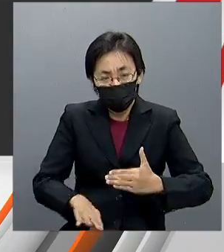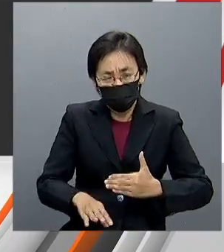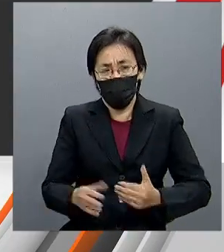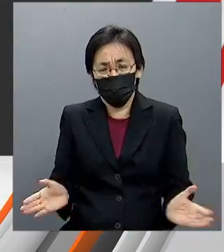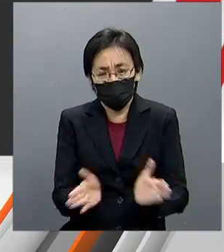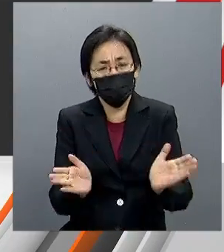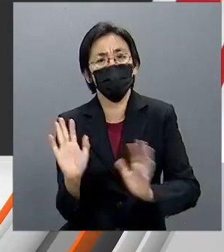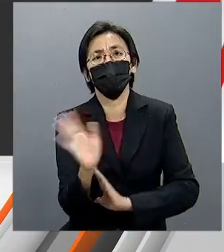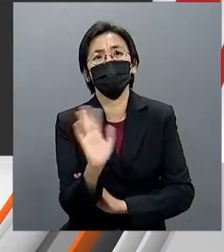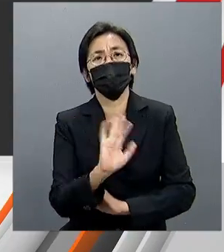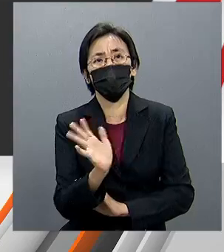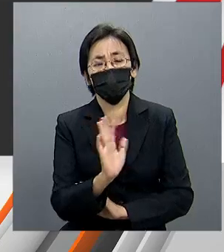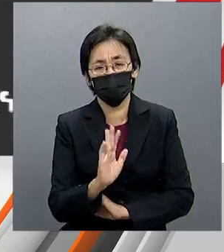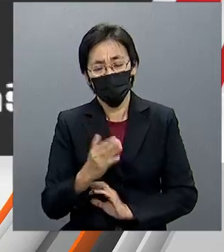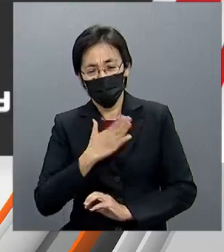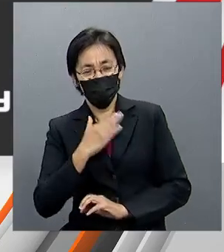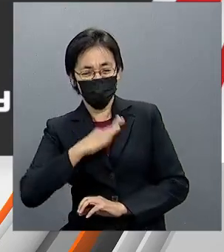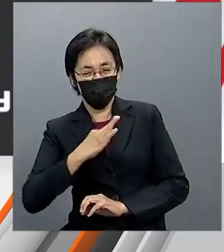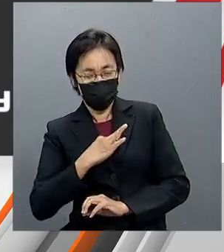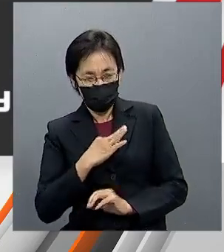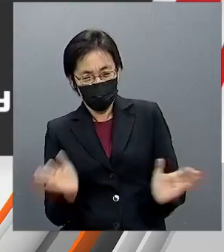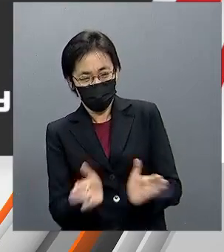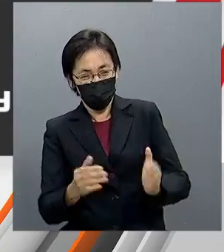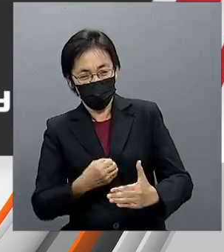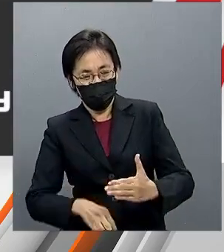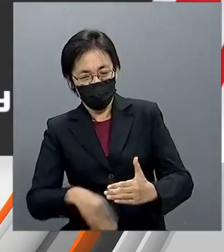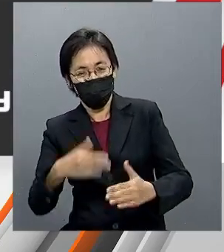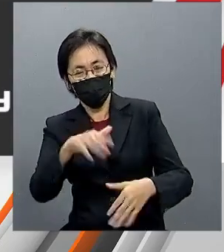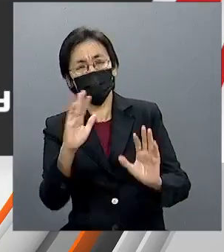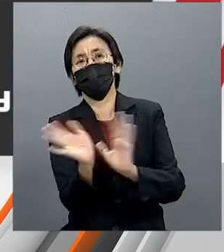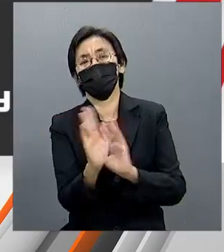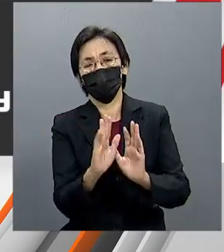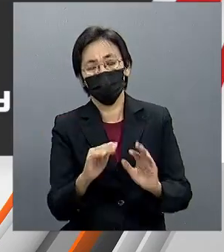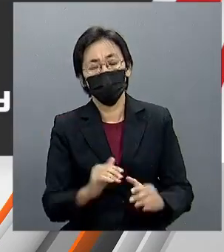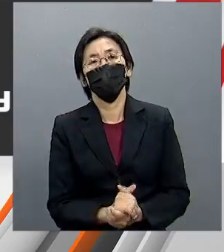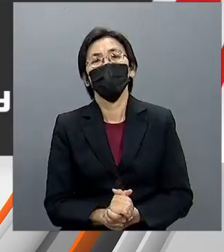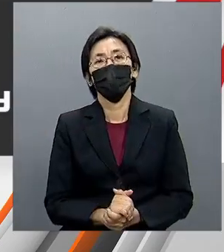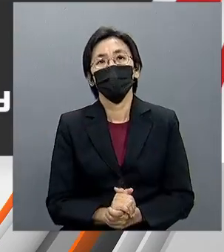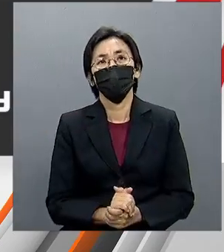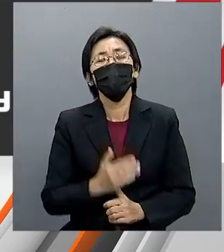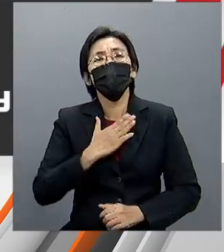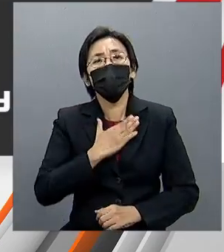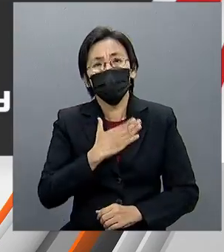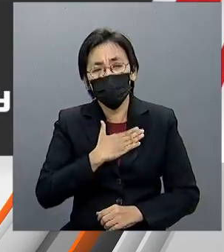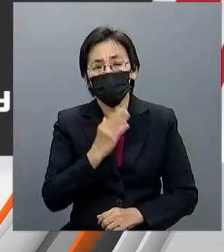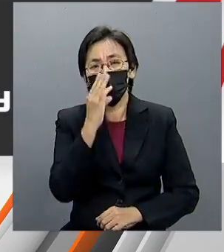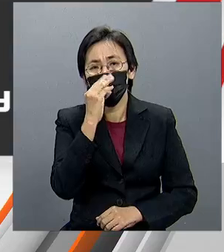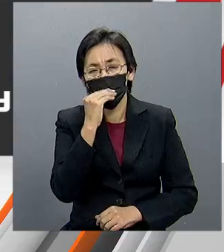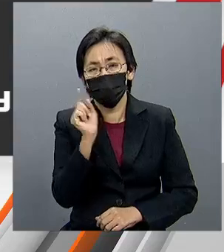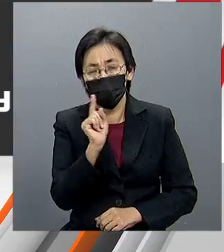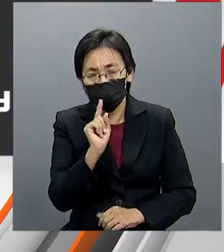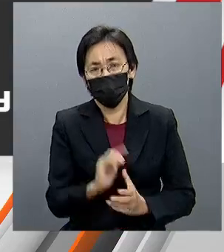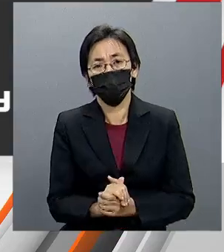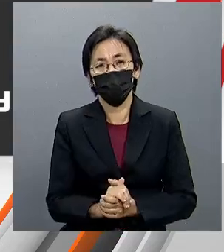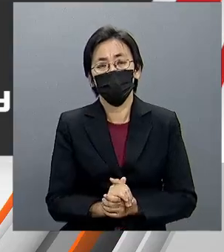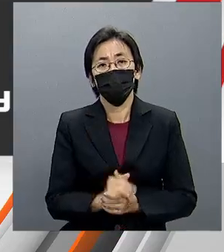ม่ได้มีความสุขหรือว่าเราไม่ได้เชียร์ให้ทำแท้งแต่เรากำลังพูดถึงว่าถ้าเจ้าของร่างกายเขาอยากท